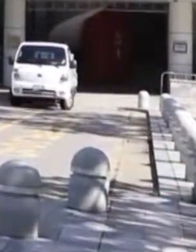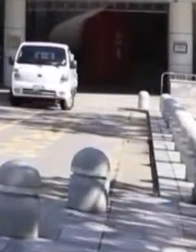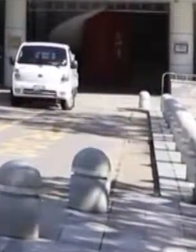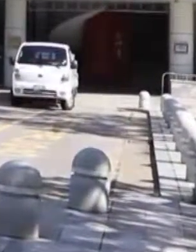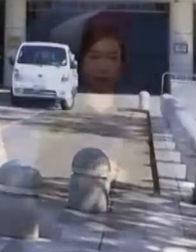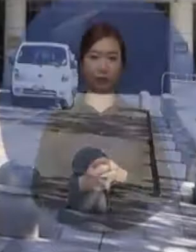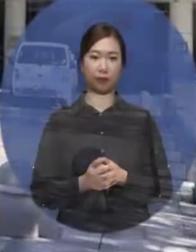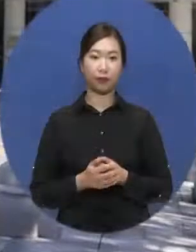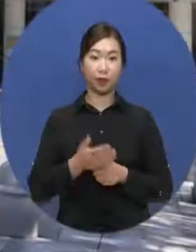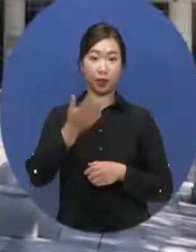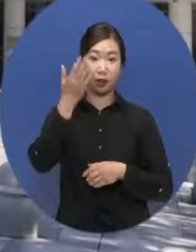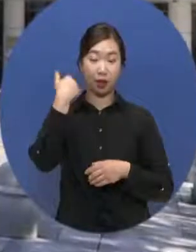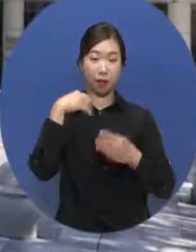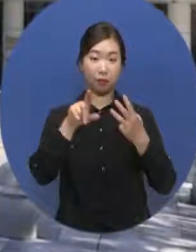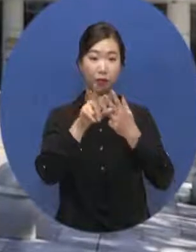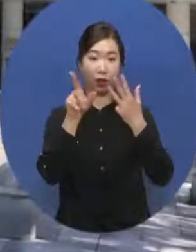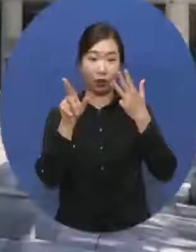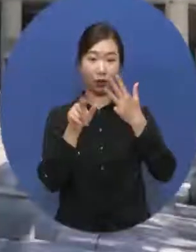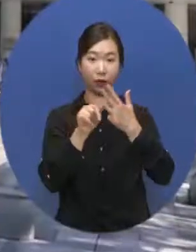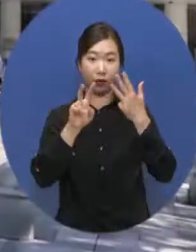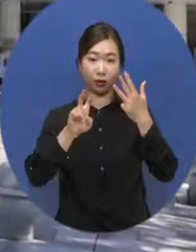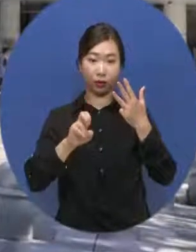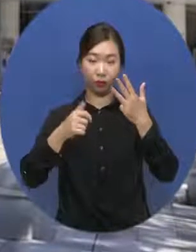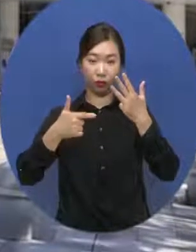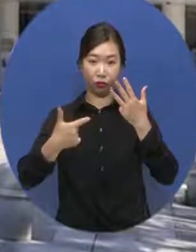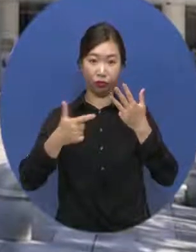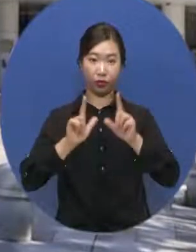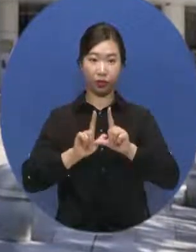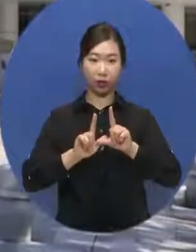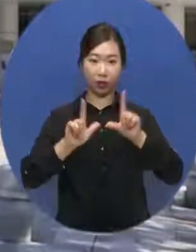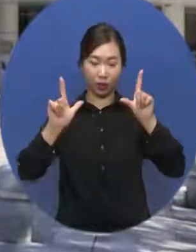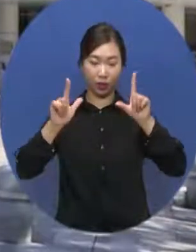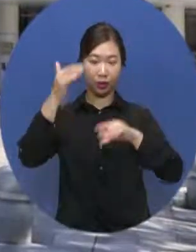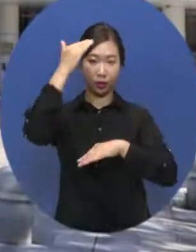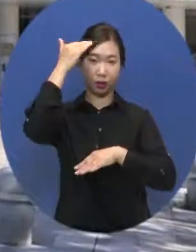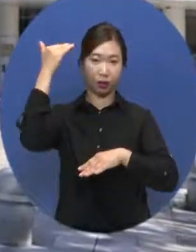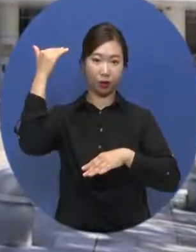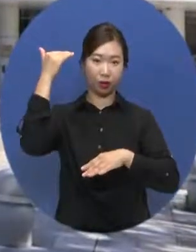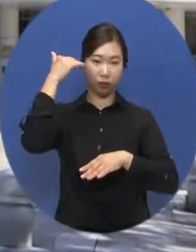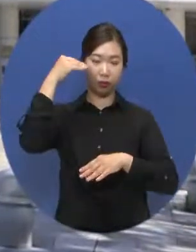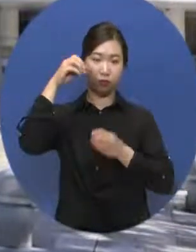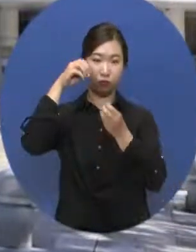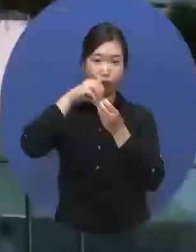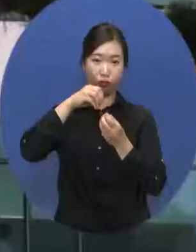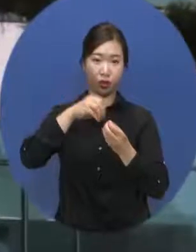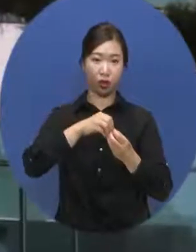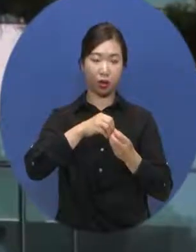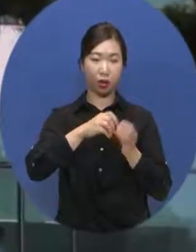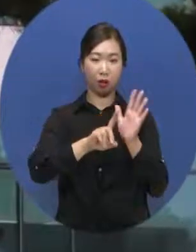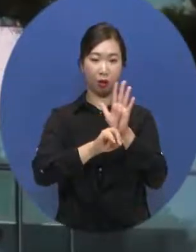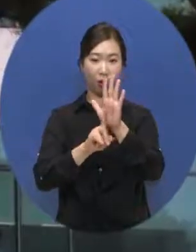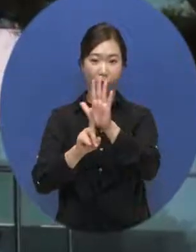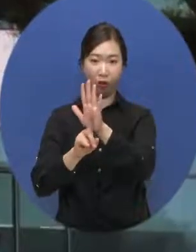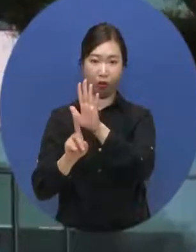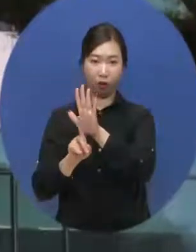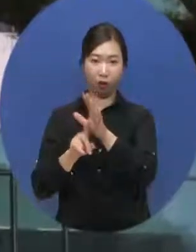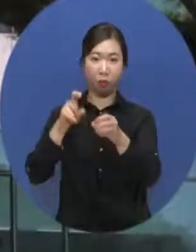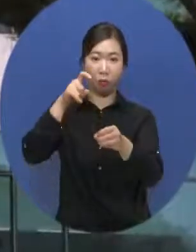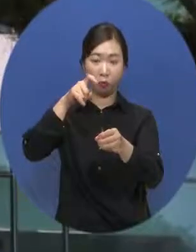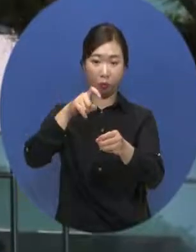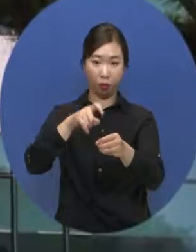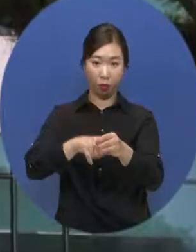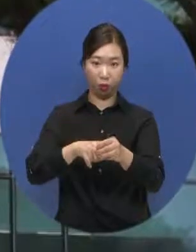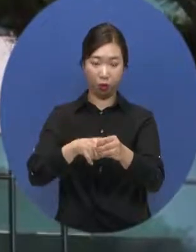지난 8월 26일 우리 전통문화를 널리 알리고자 하는 멋진 대회가 있다 해서 경기도